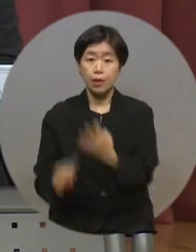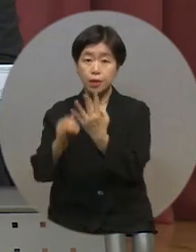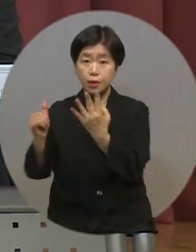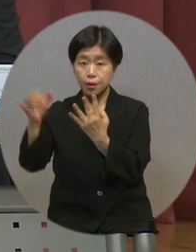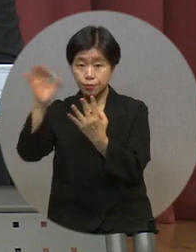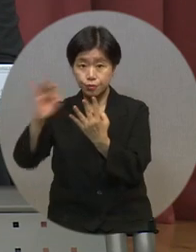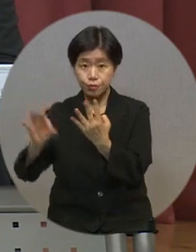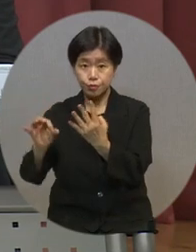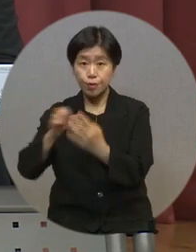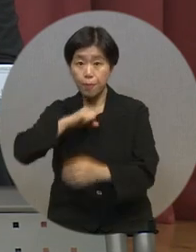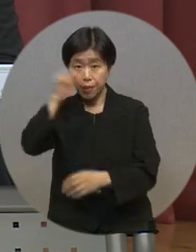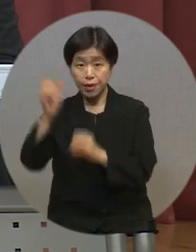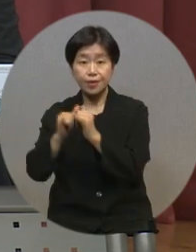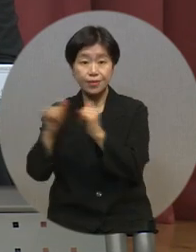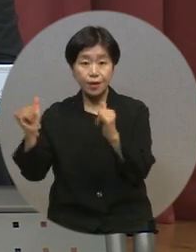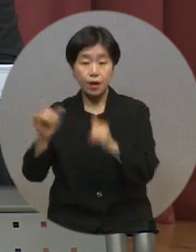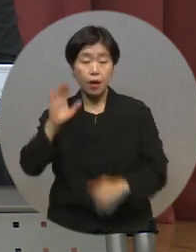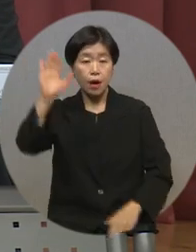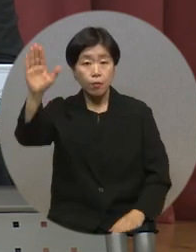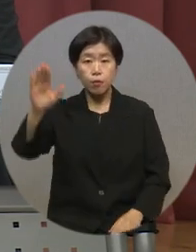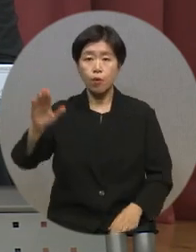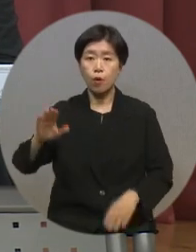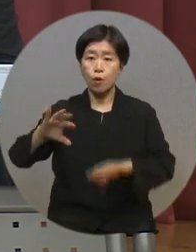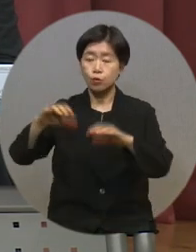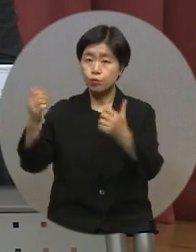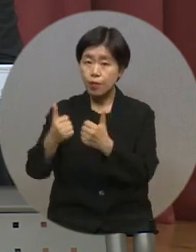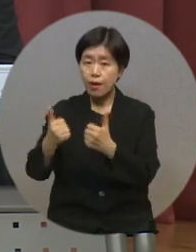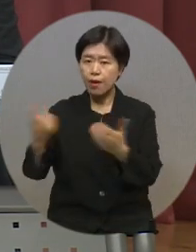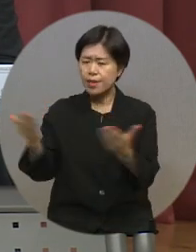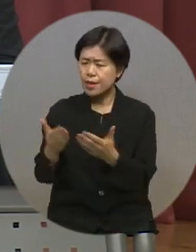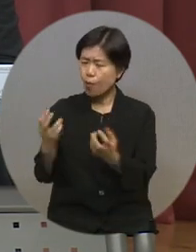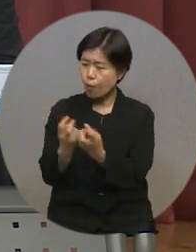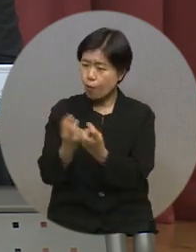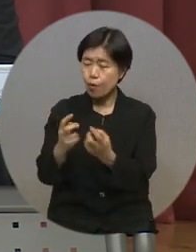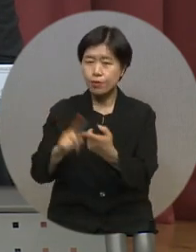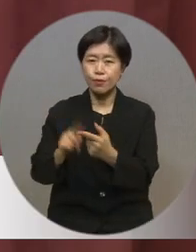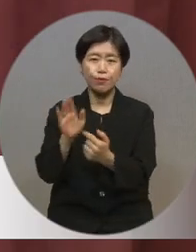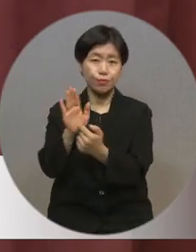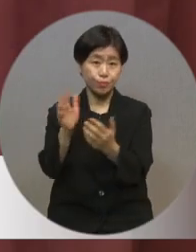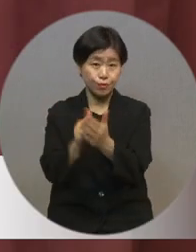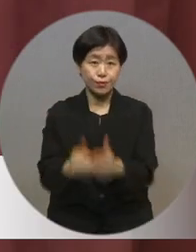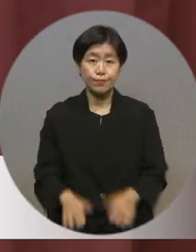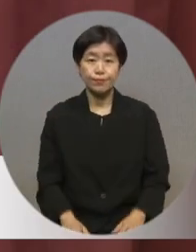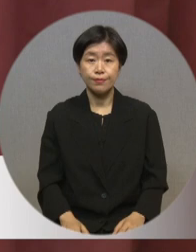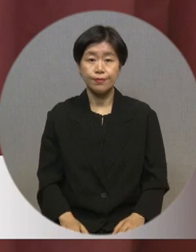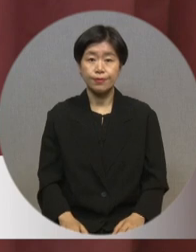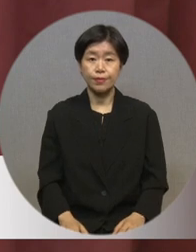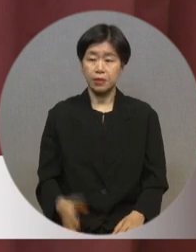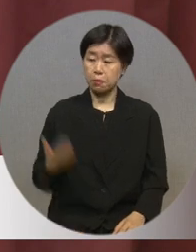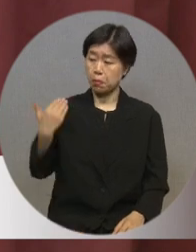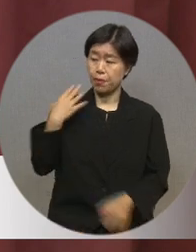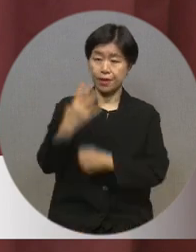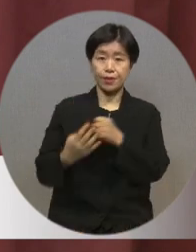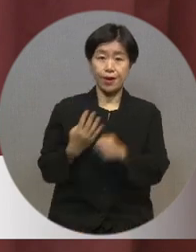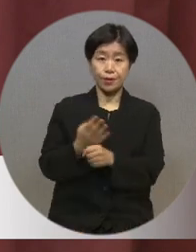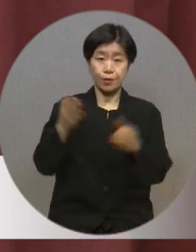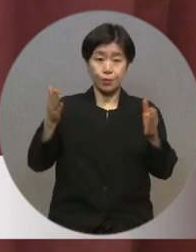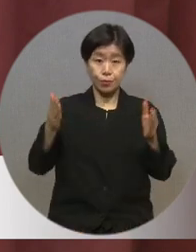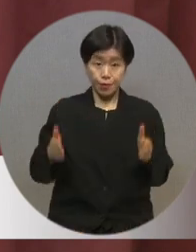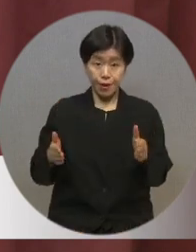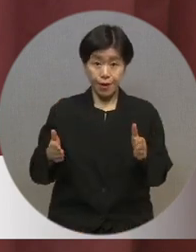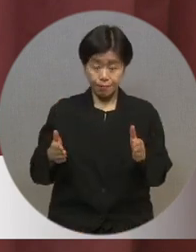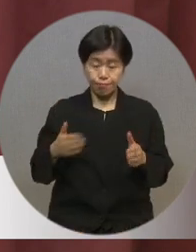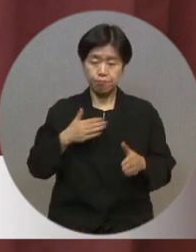비례대표 당선인들은 앞으로의 의정활동에 대한 포부를 밝혔습니다. 4년 동안 했던 것처럼